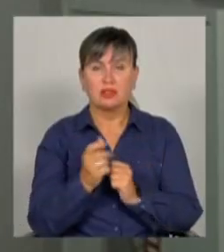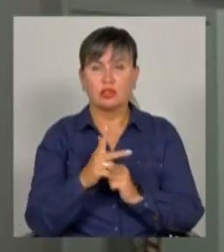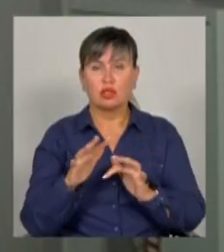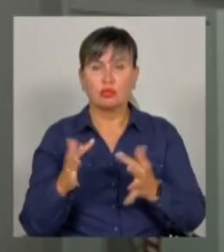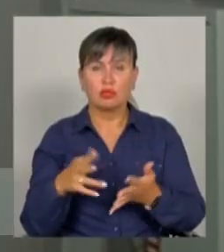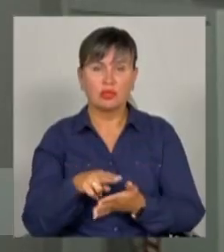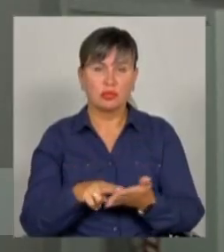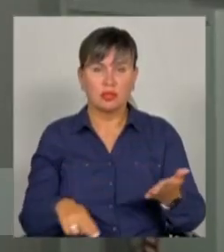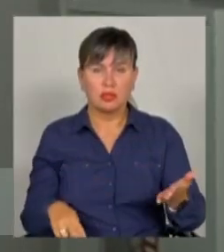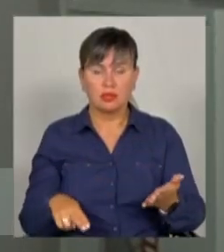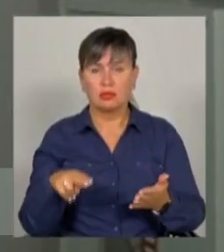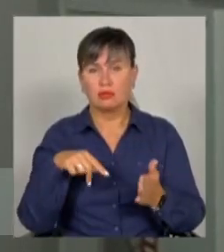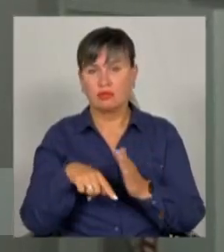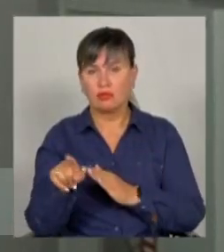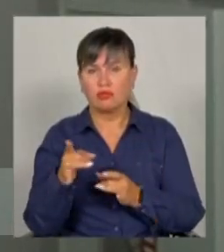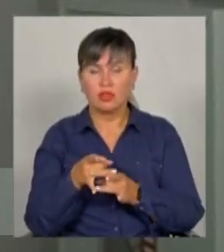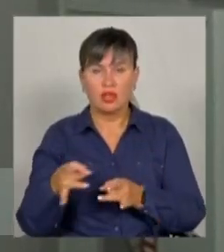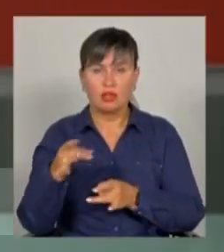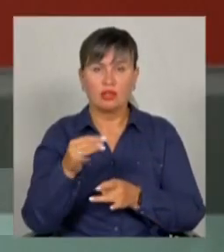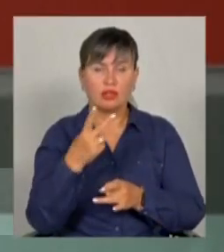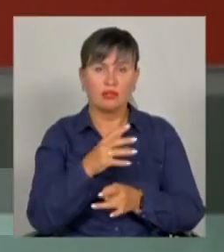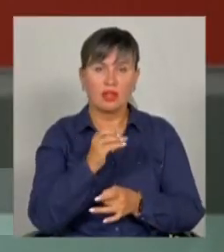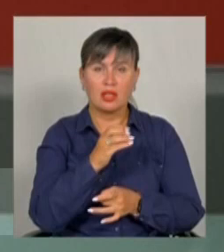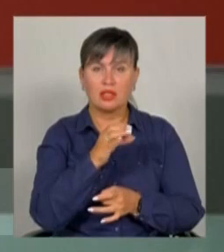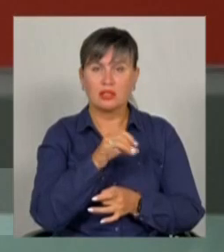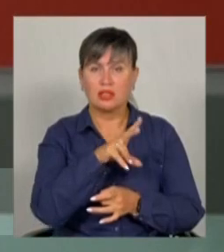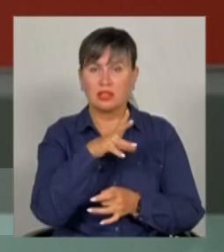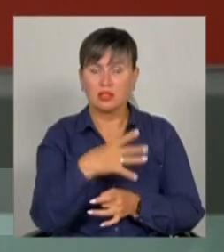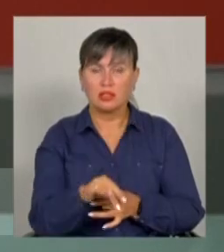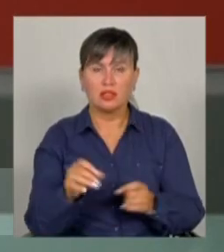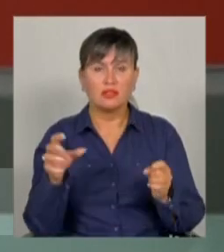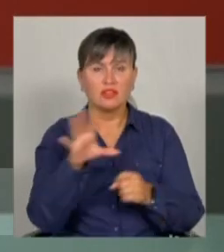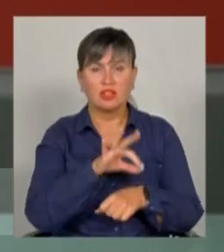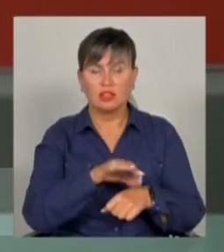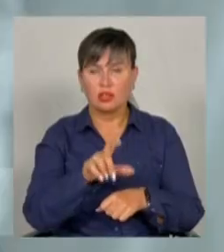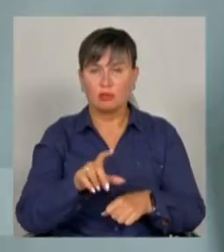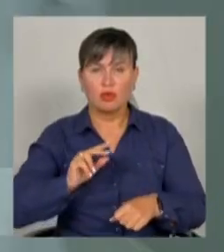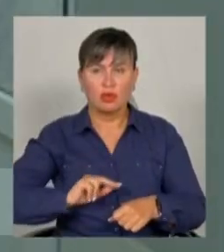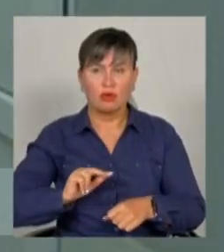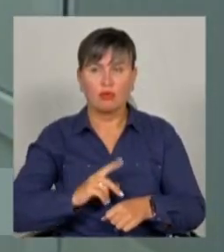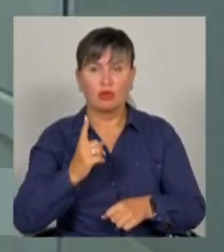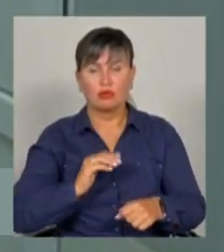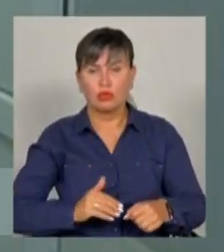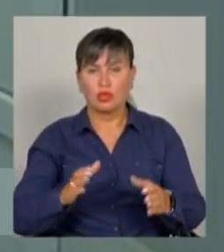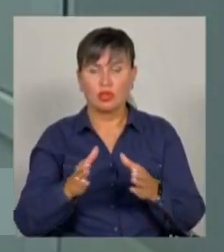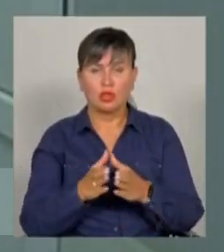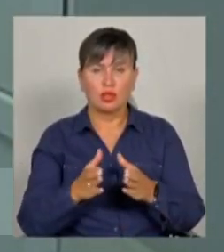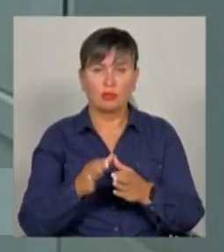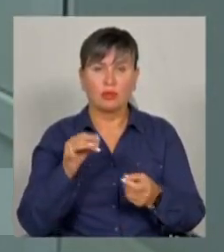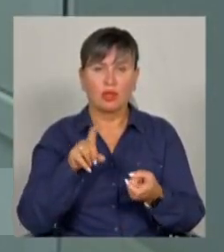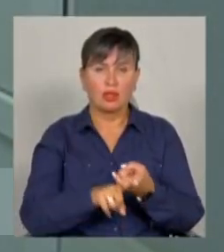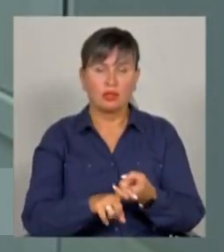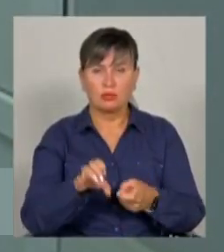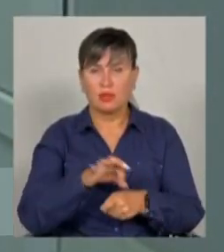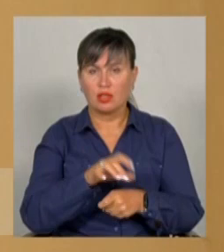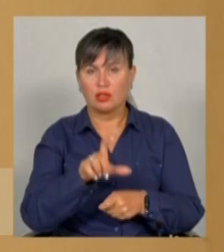случаев зарегистрировали в Жаркаинском районе и 2 в Есильском. Известно, что все заболевшие работают в одной частной компании и контактировали